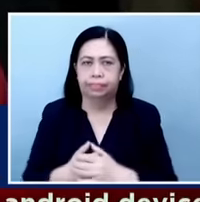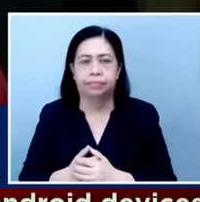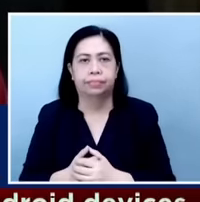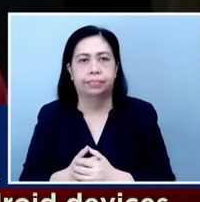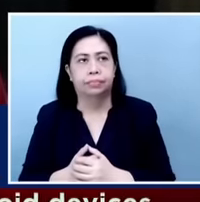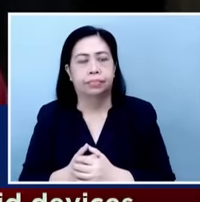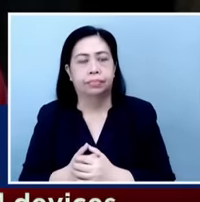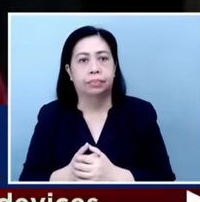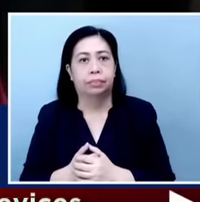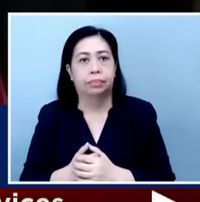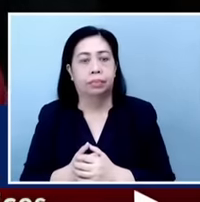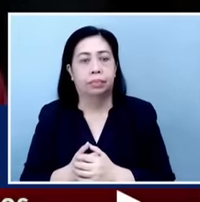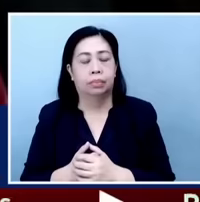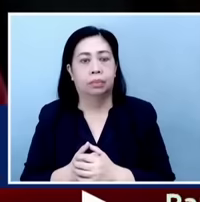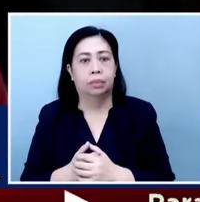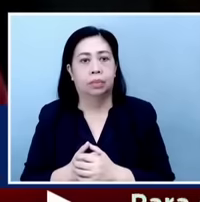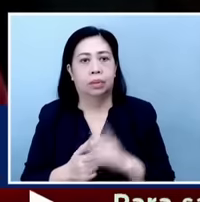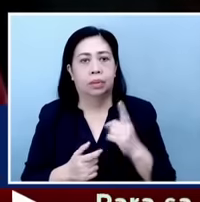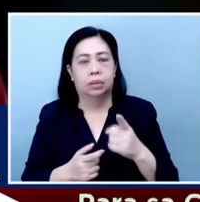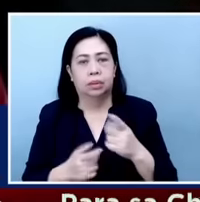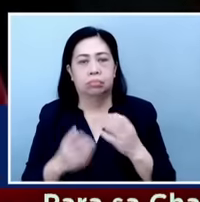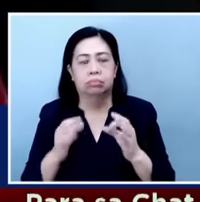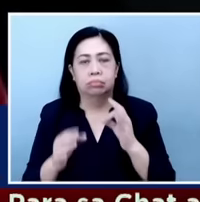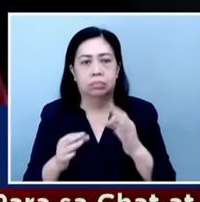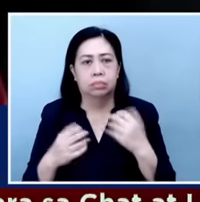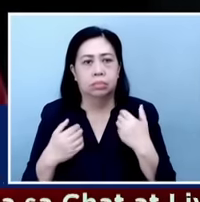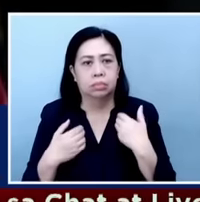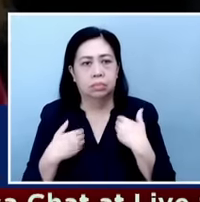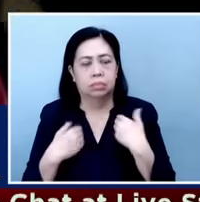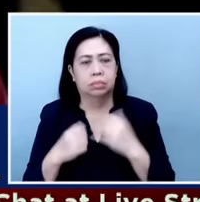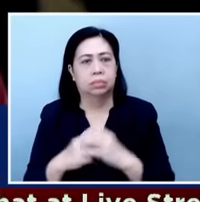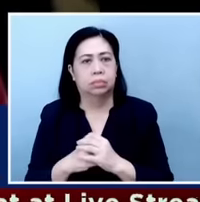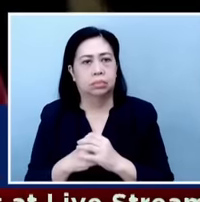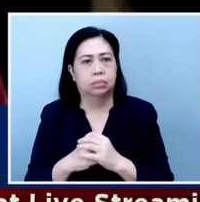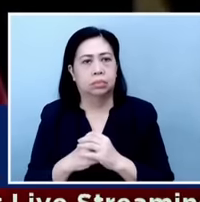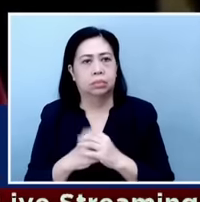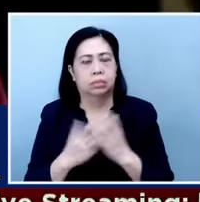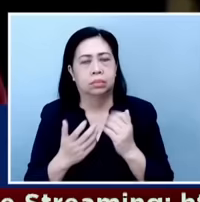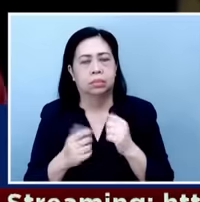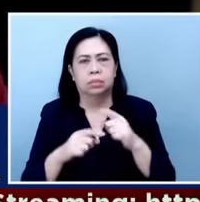Sa pagsalya natin sa likod ng andas,